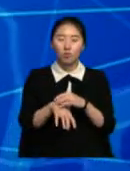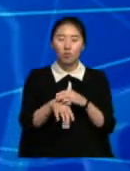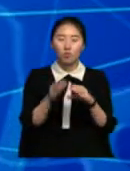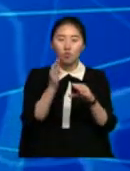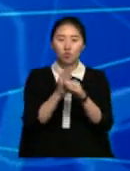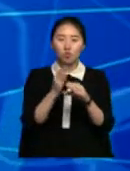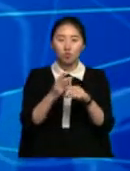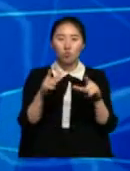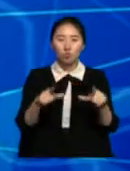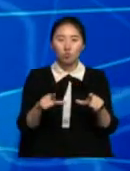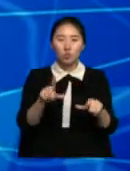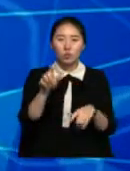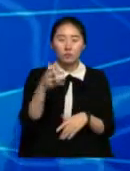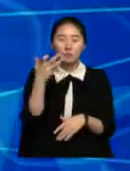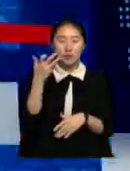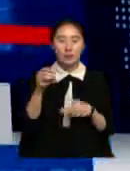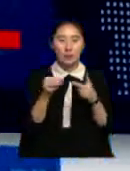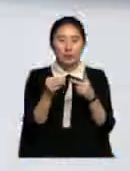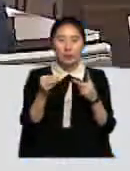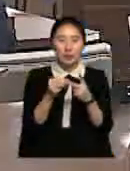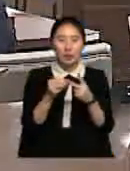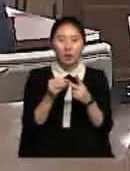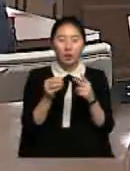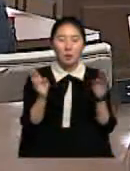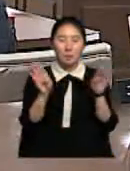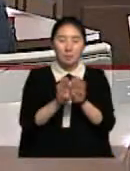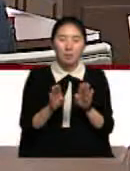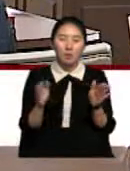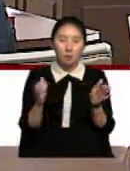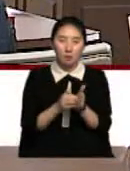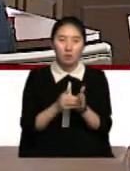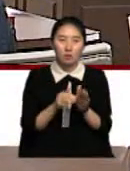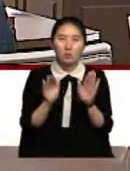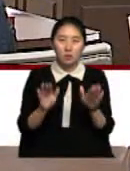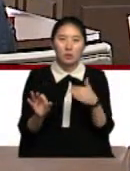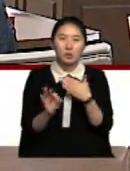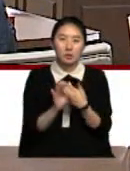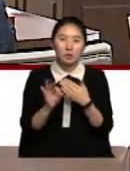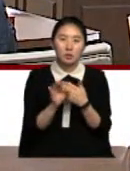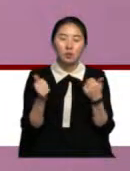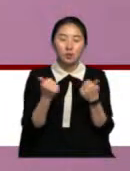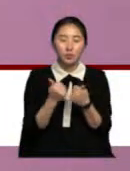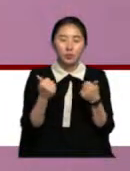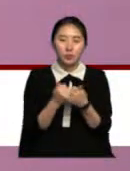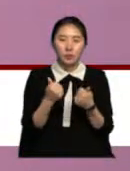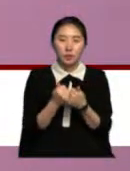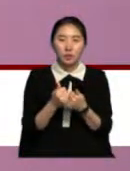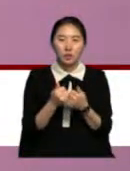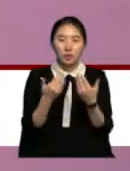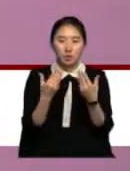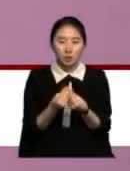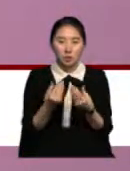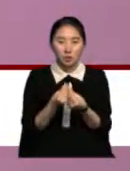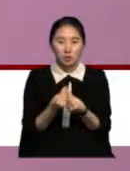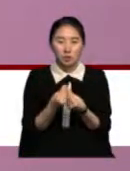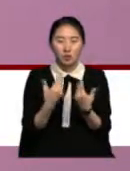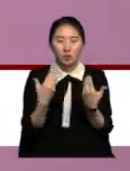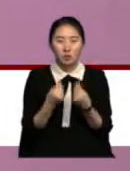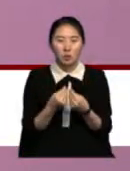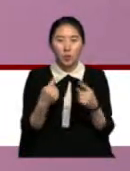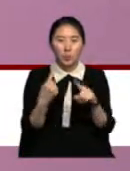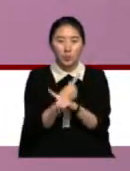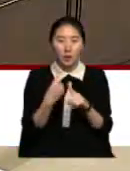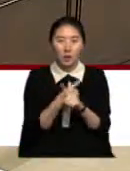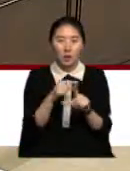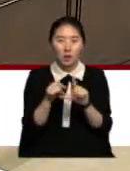중구의회에서도 18일 2차 본회의를 끝으로 폐회했습니다. 이번 임시회에서는 구세감면조례 일부 개정 등 조례안을